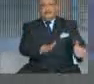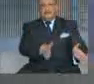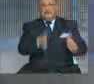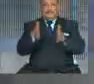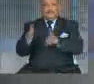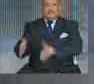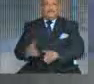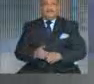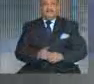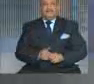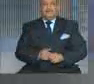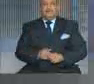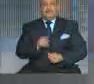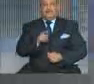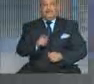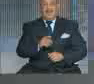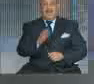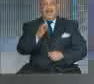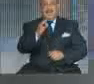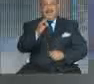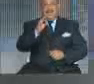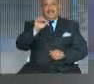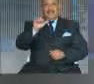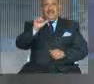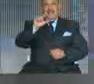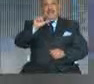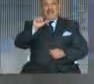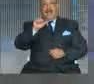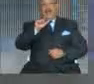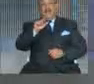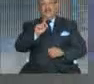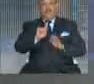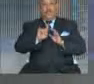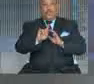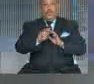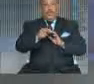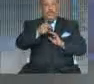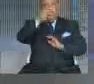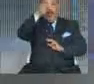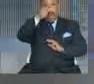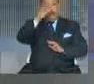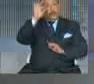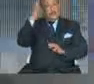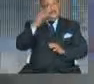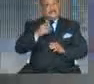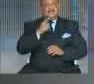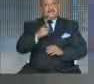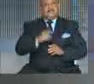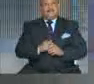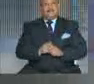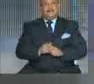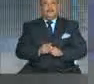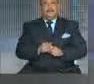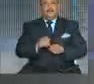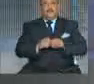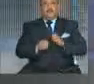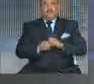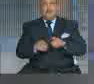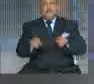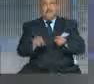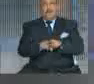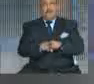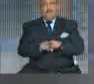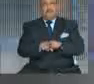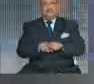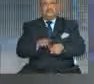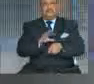ونبقى في المجال الطبي، فتالة من ولاية القصرين تشكو هي بدورها من نقائص وإشكاليات في المجال. البنية التحتية بدورها